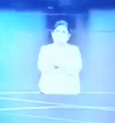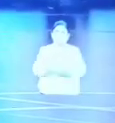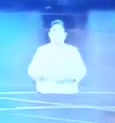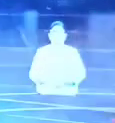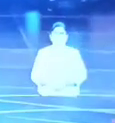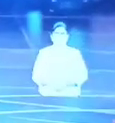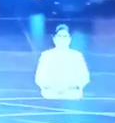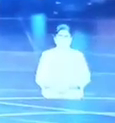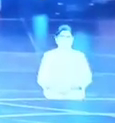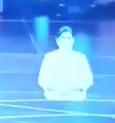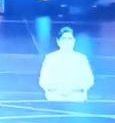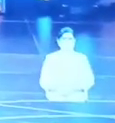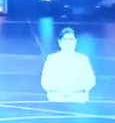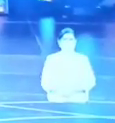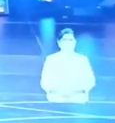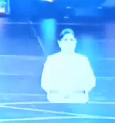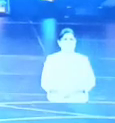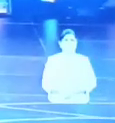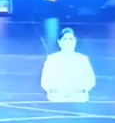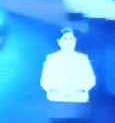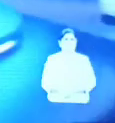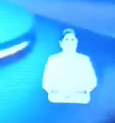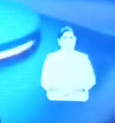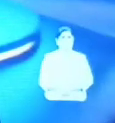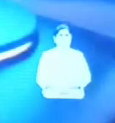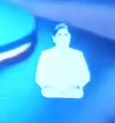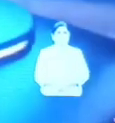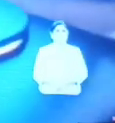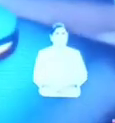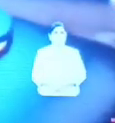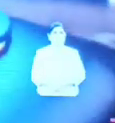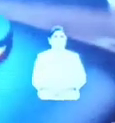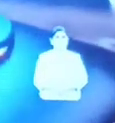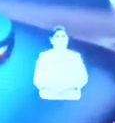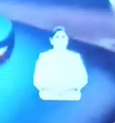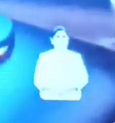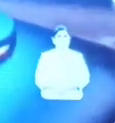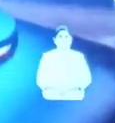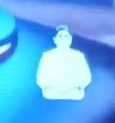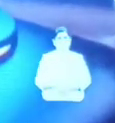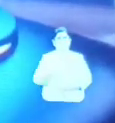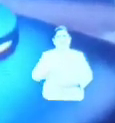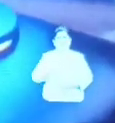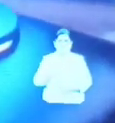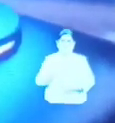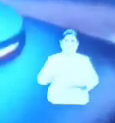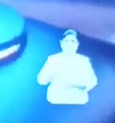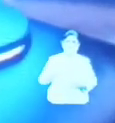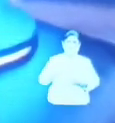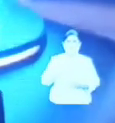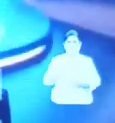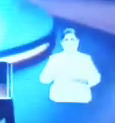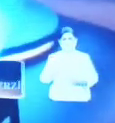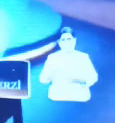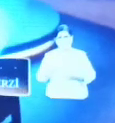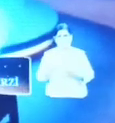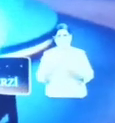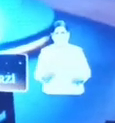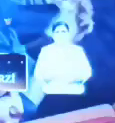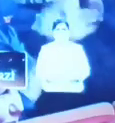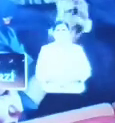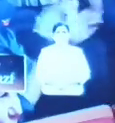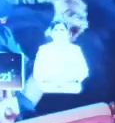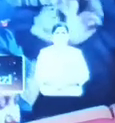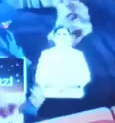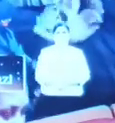و صحبت کرد، گفت خیلی نمیخوام تشکر کنم ولی کلی تشکر کرد از عوامل سریال. و نظر